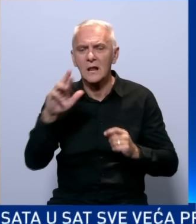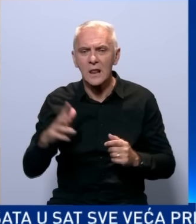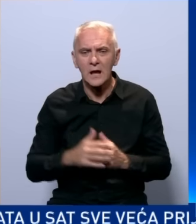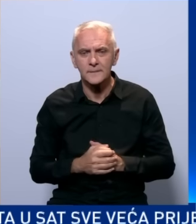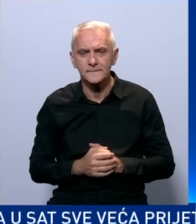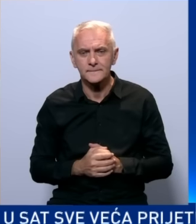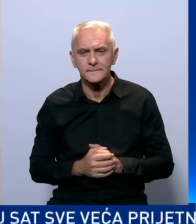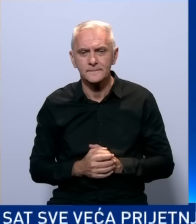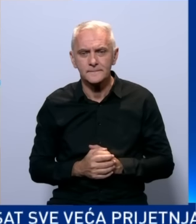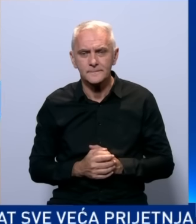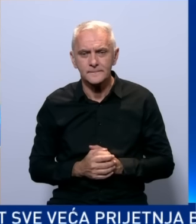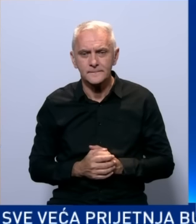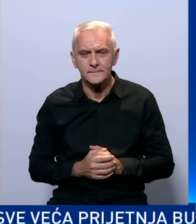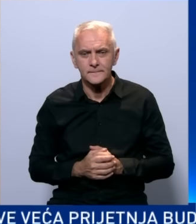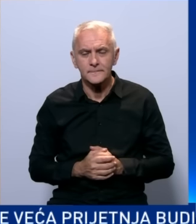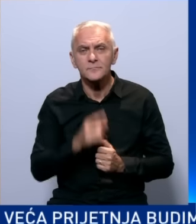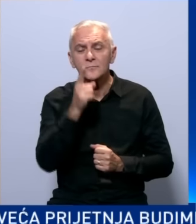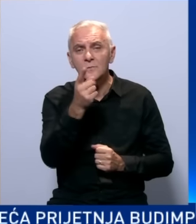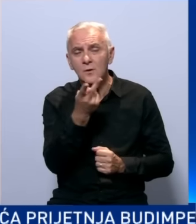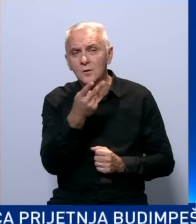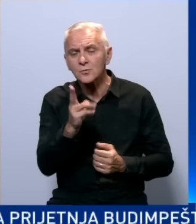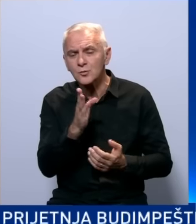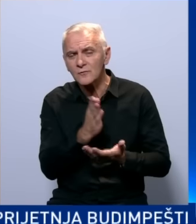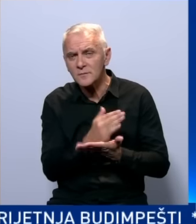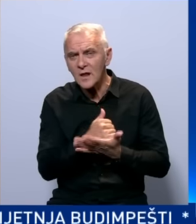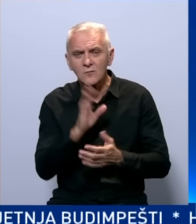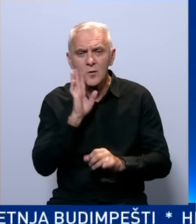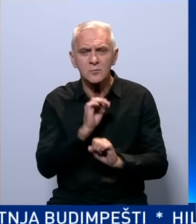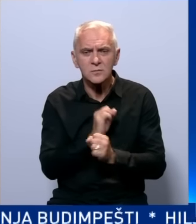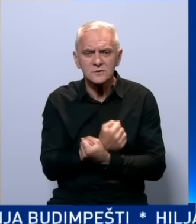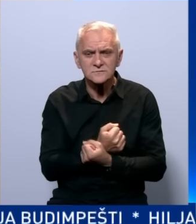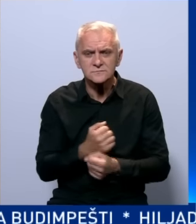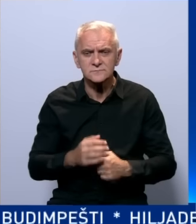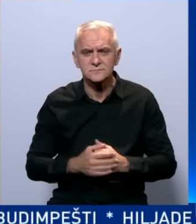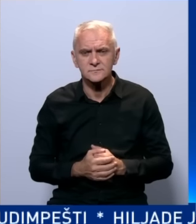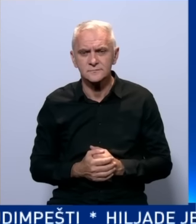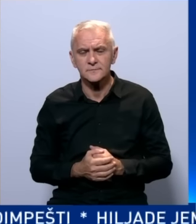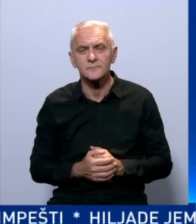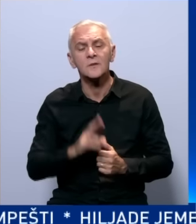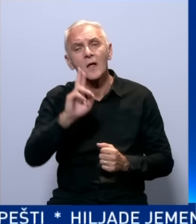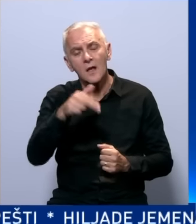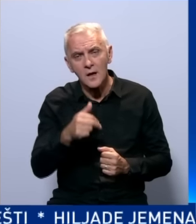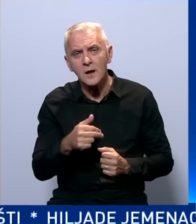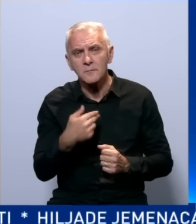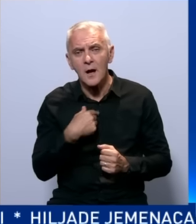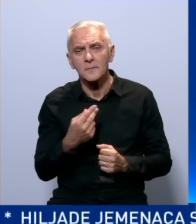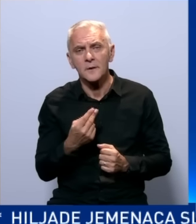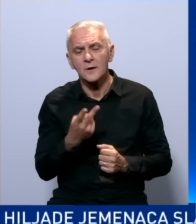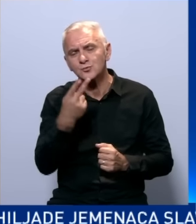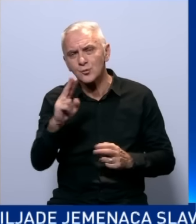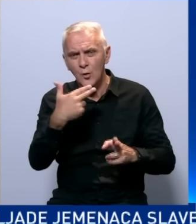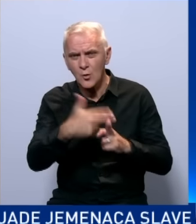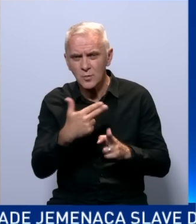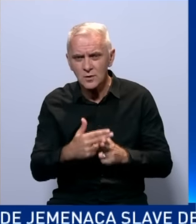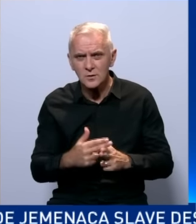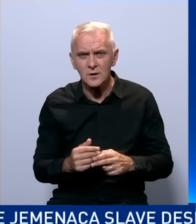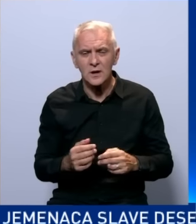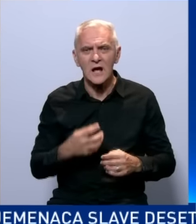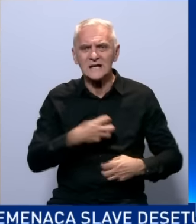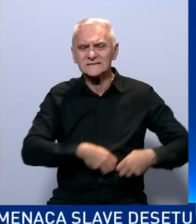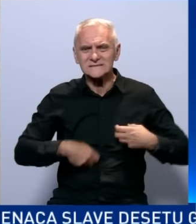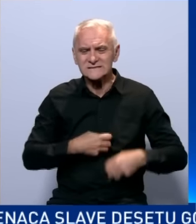i u drugim dijelovima Bosne i Hercegovine. Znači, pored naravno morbila imamo i znači druge oboljenje od